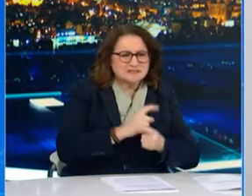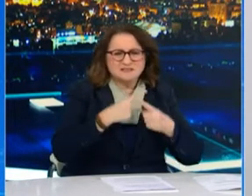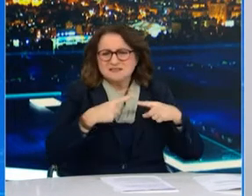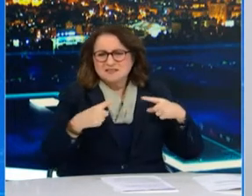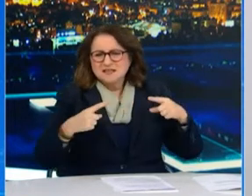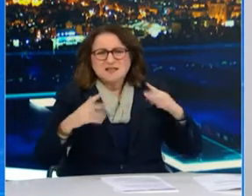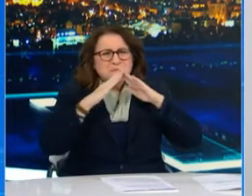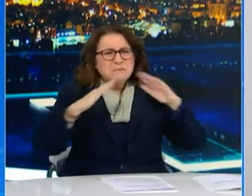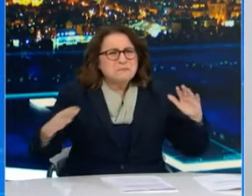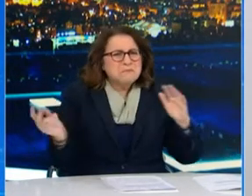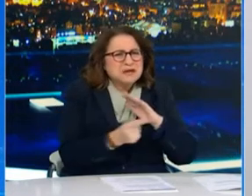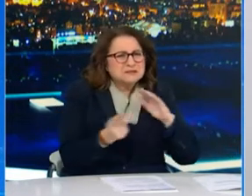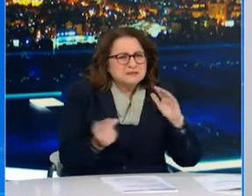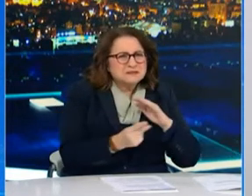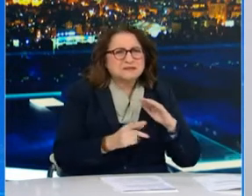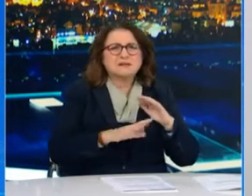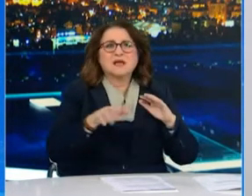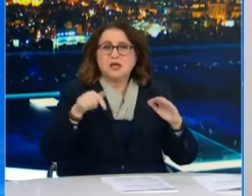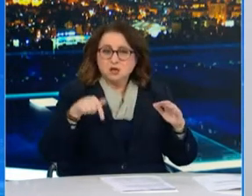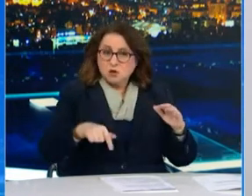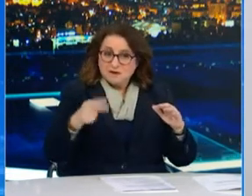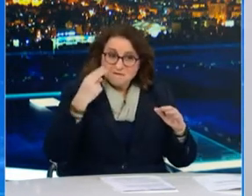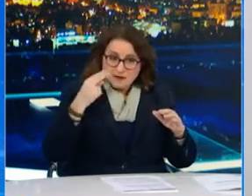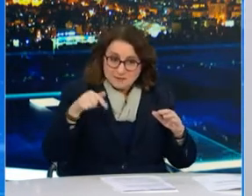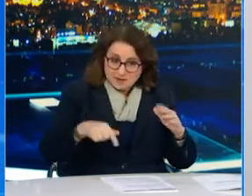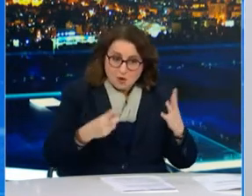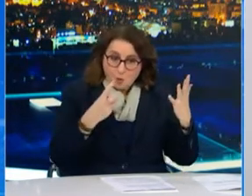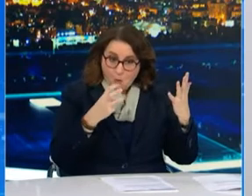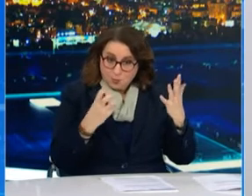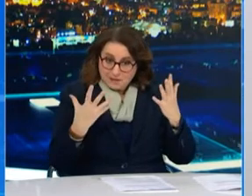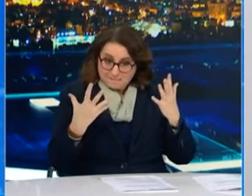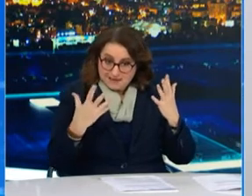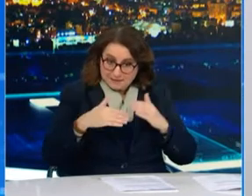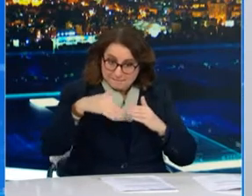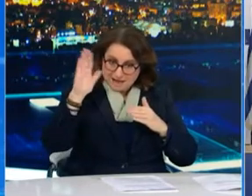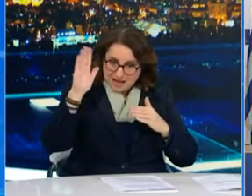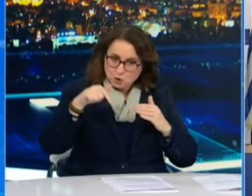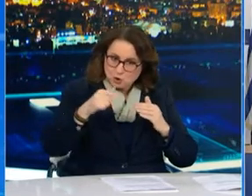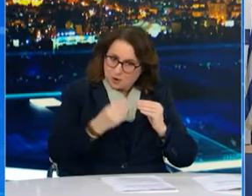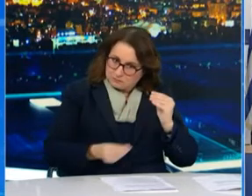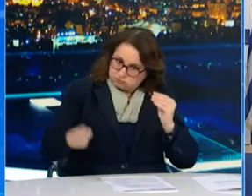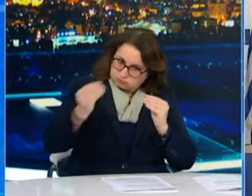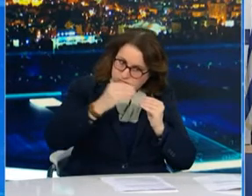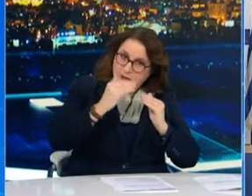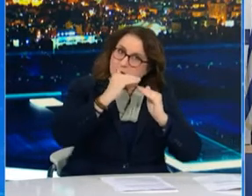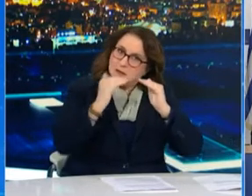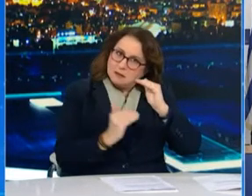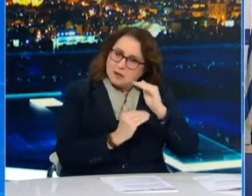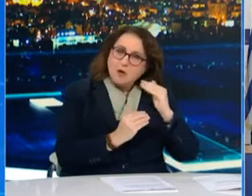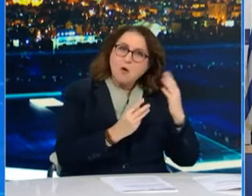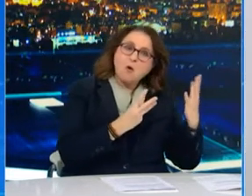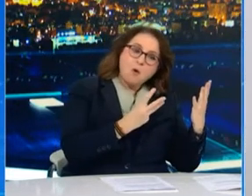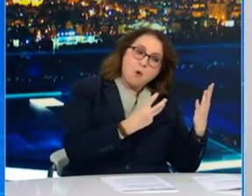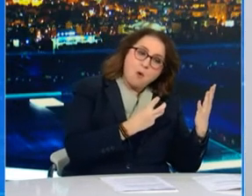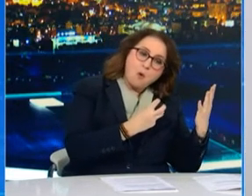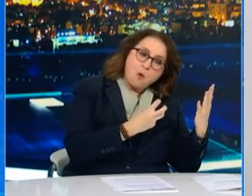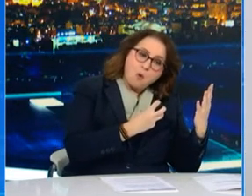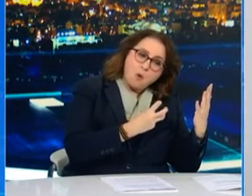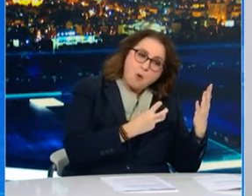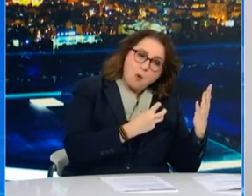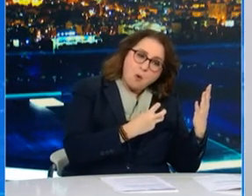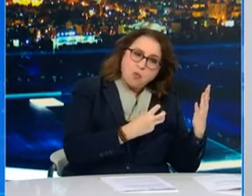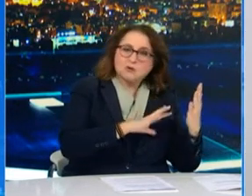κατηγορία από 85 άνω προστίθεται δεύτερη κατηγορία, όπως μας είπε ο Γενικός Γραμματέας, η κατηγορία από τα 84 ως τα